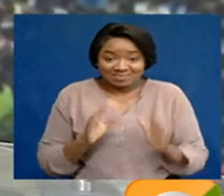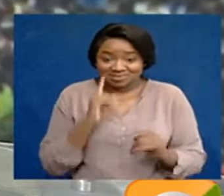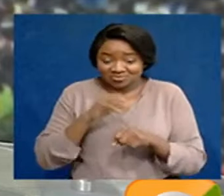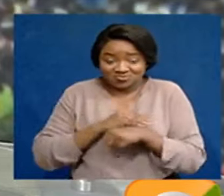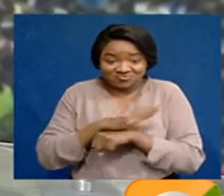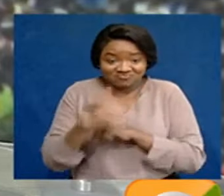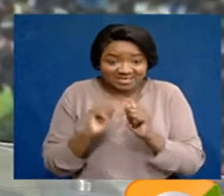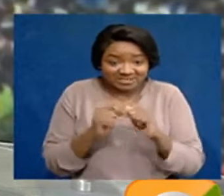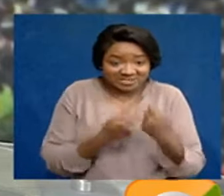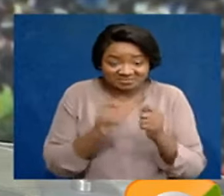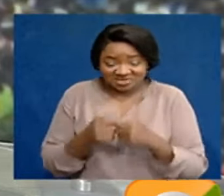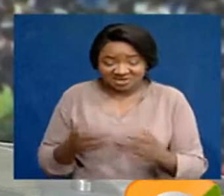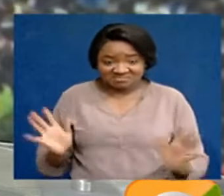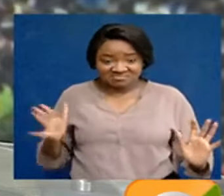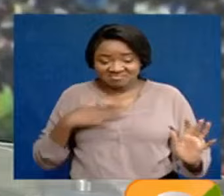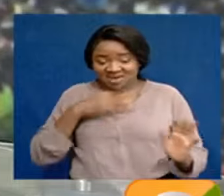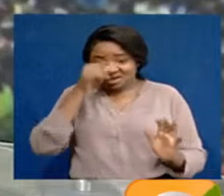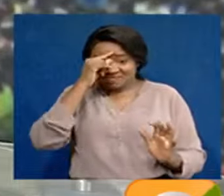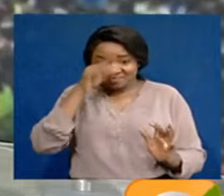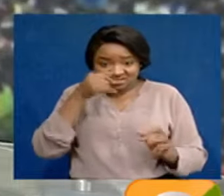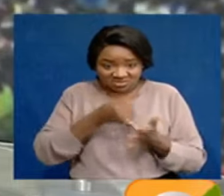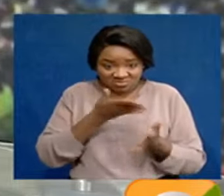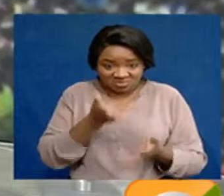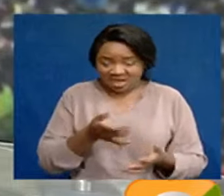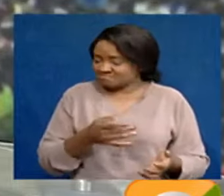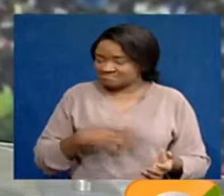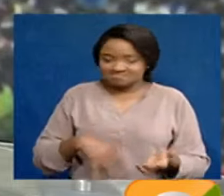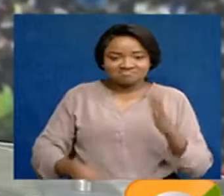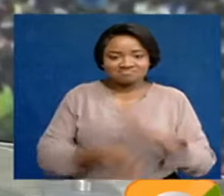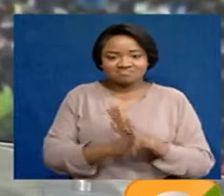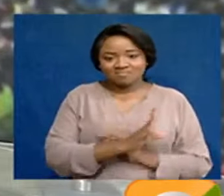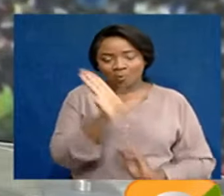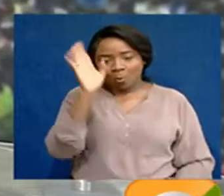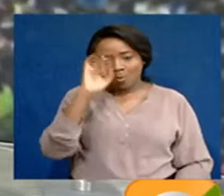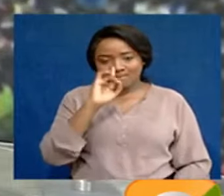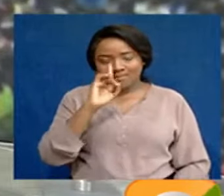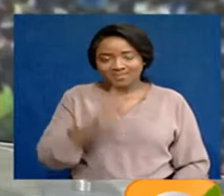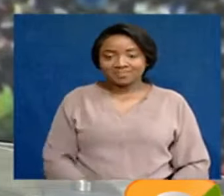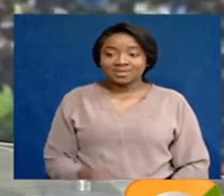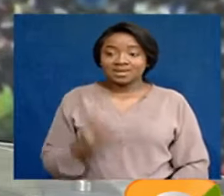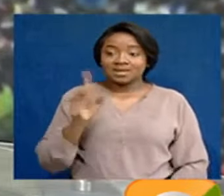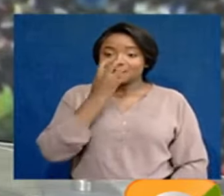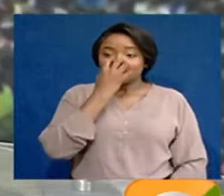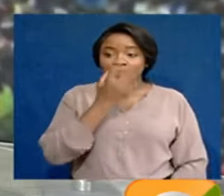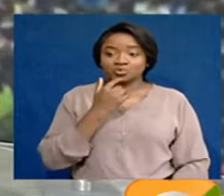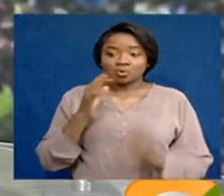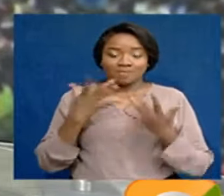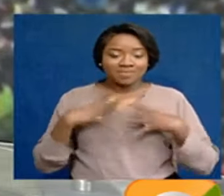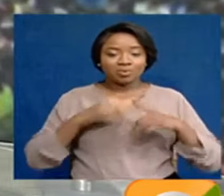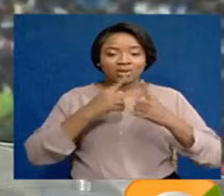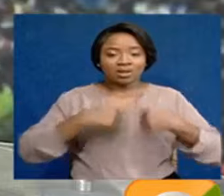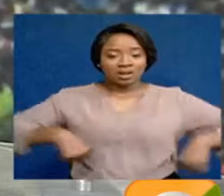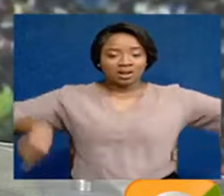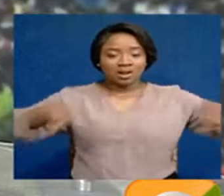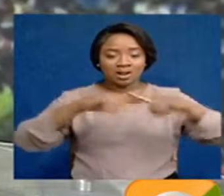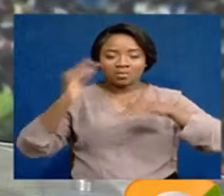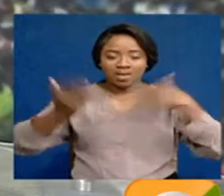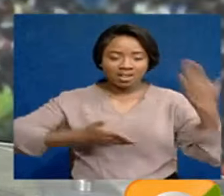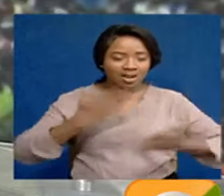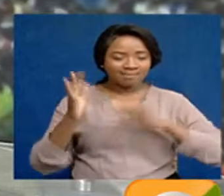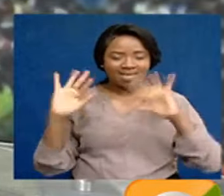hana nafasi katika serikali yake. Na kama Stephen Leto anavyotuarifu, rais alilakiwa kwa vifijo na nderemo kwenye ziara